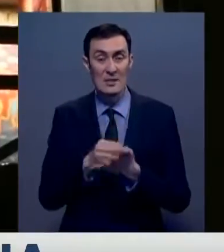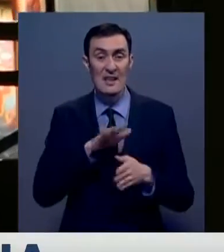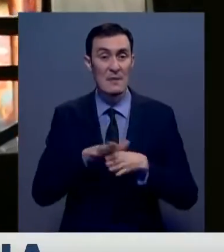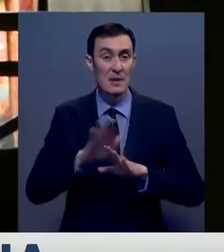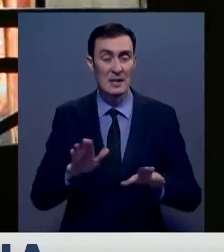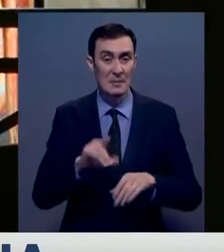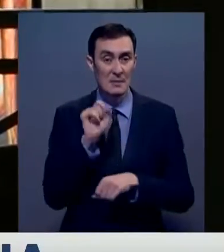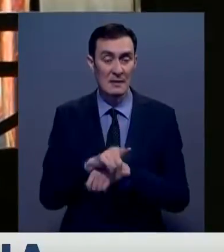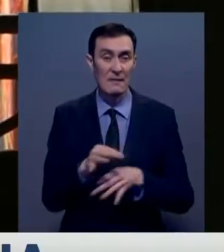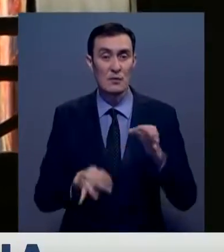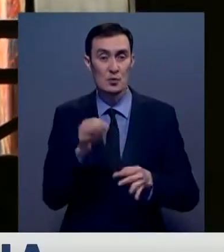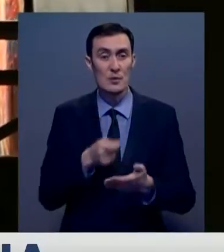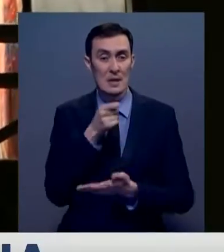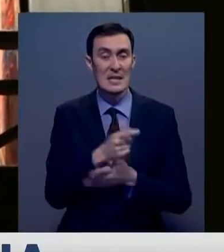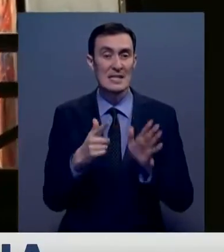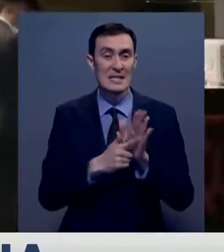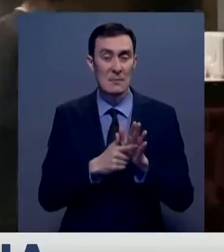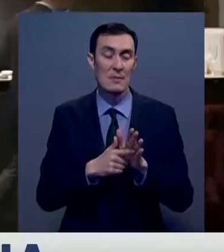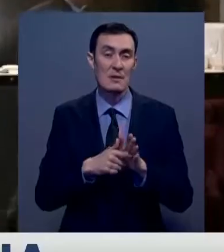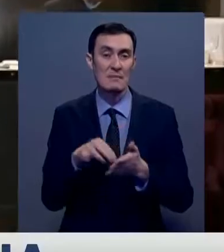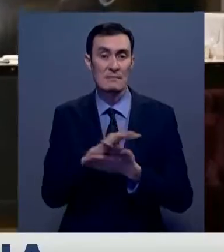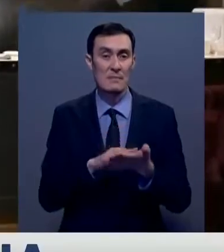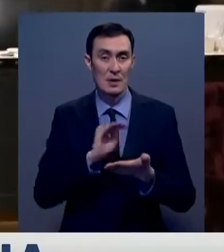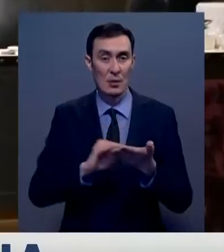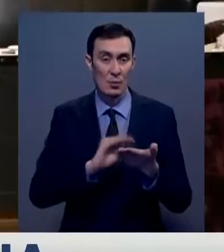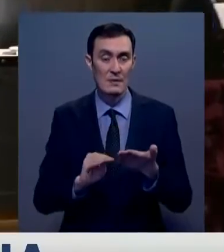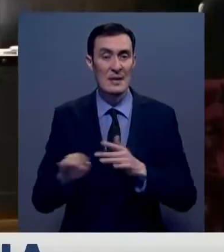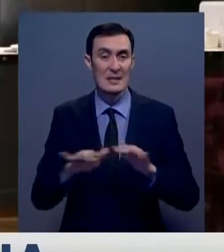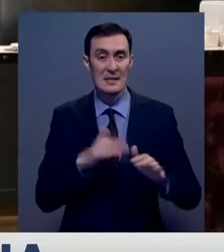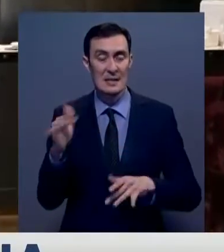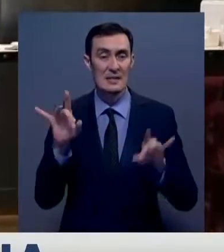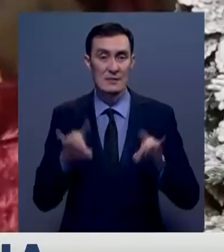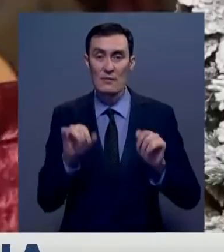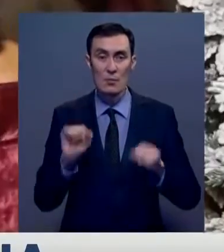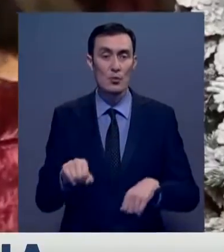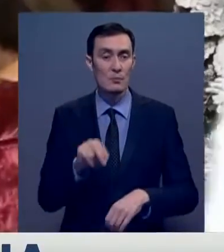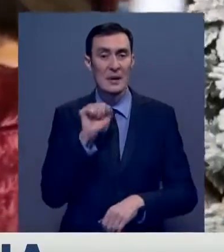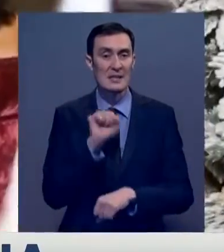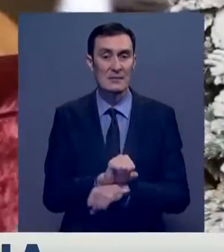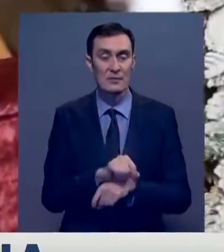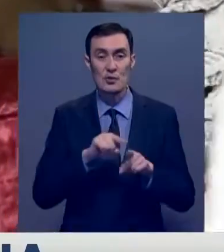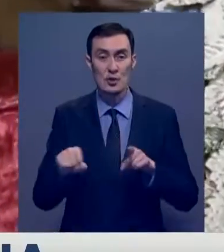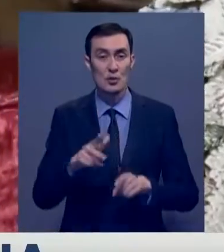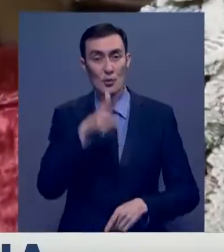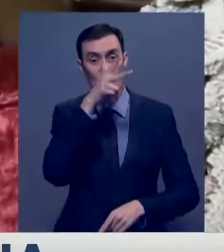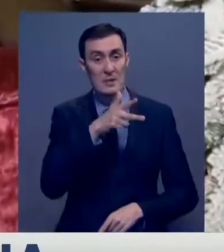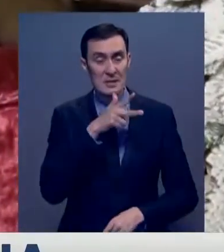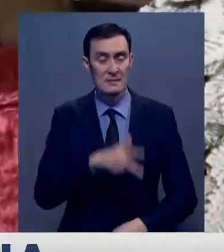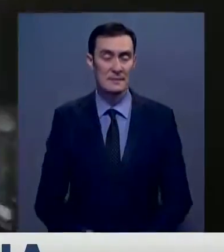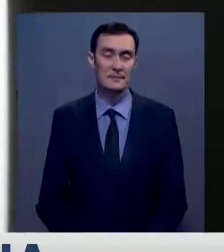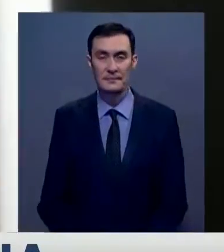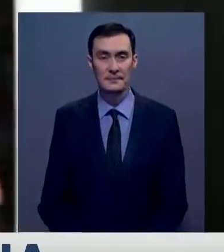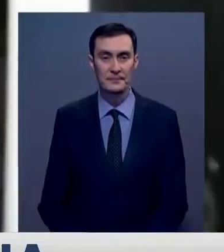невыполнение предписания в суд направили 7 административных протоколов. Деятельность заведений могут приостановить на 3 месяца.